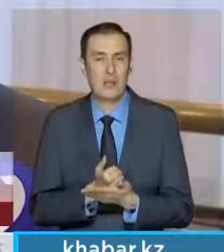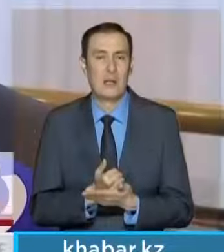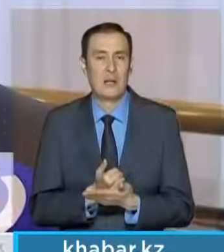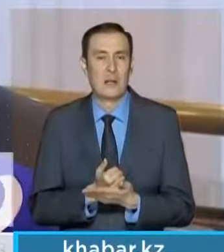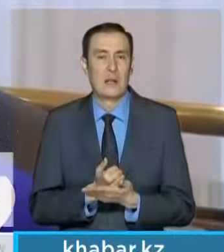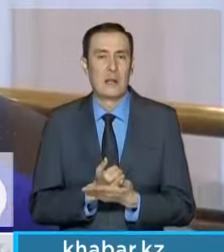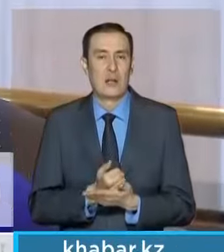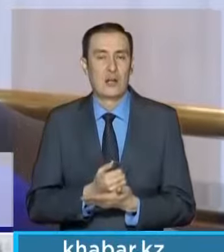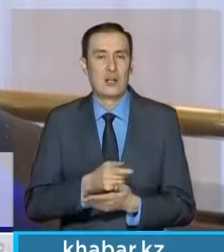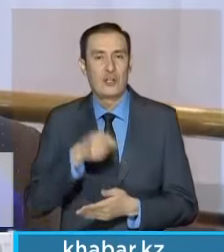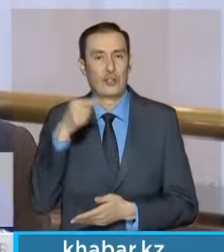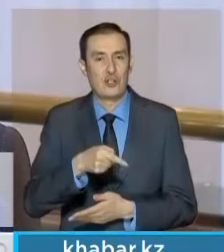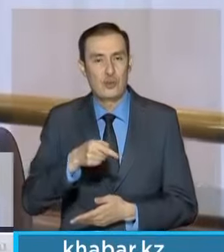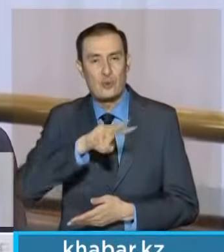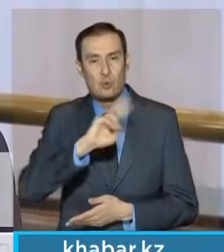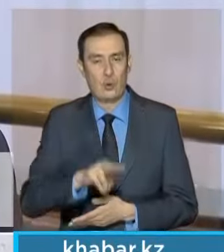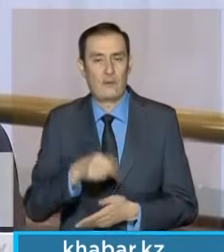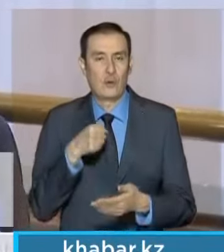от 1000 долларов до